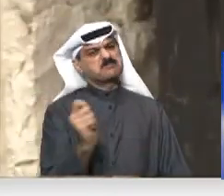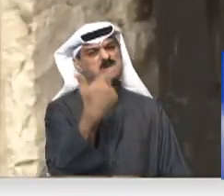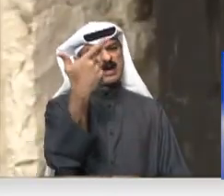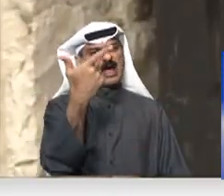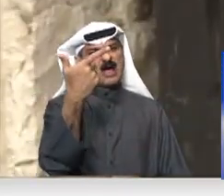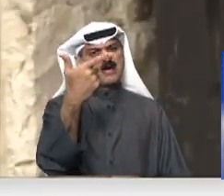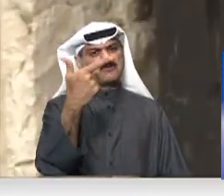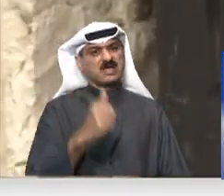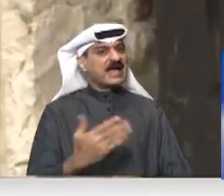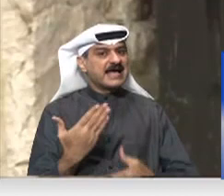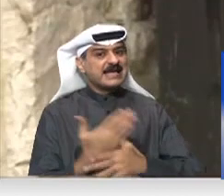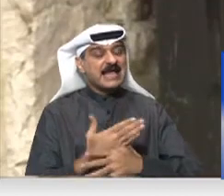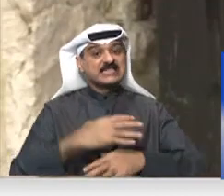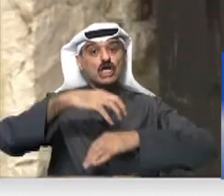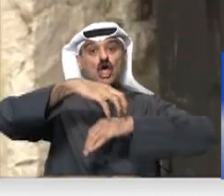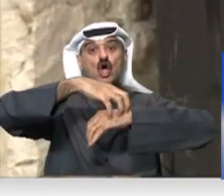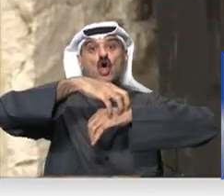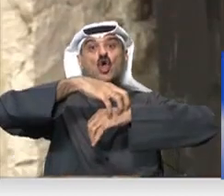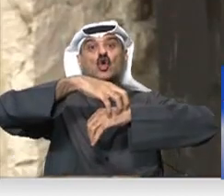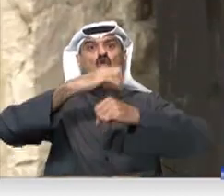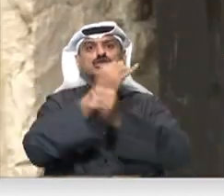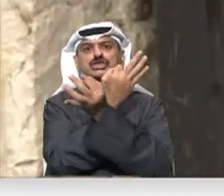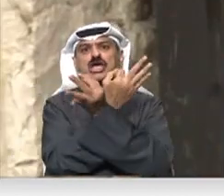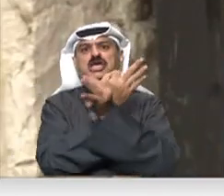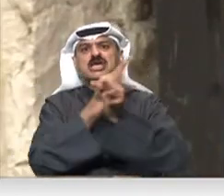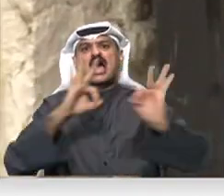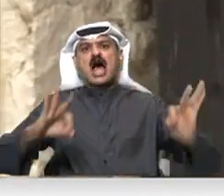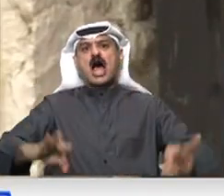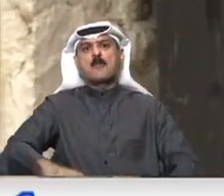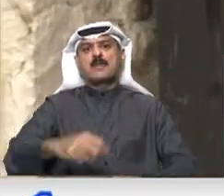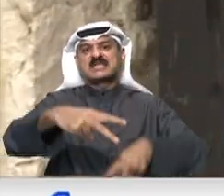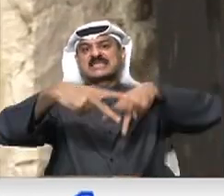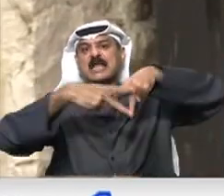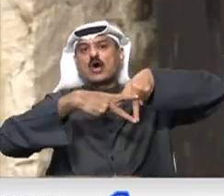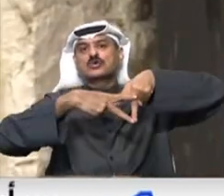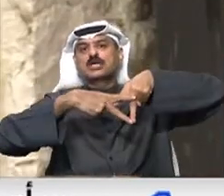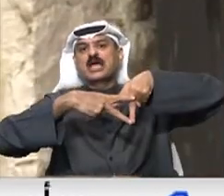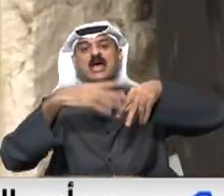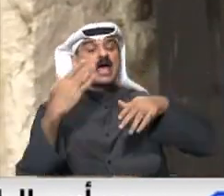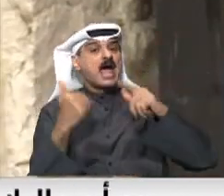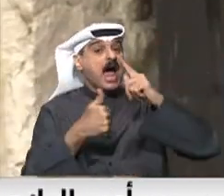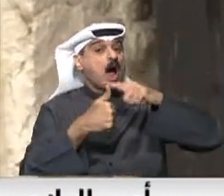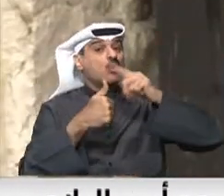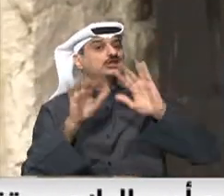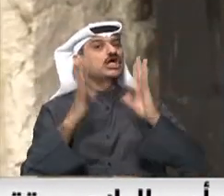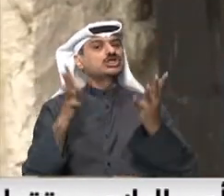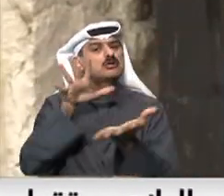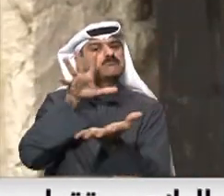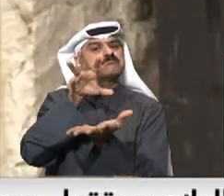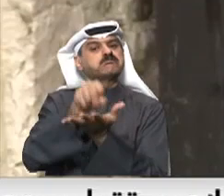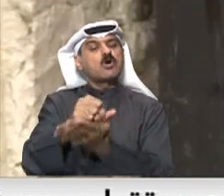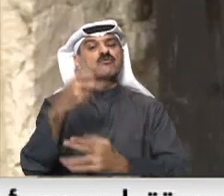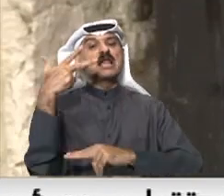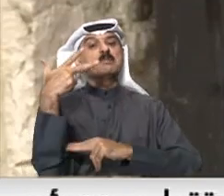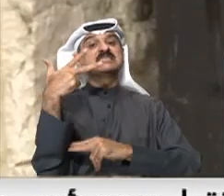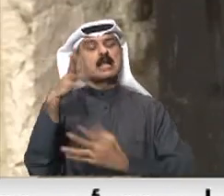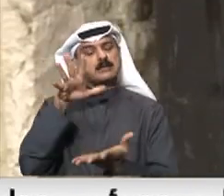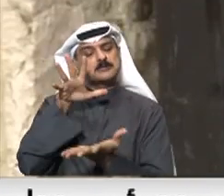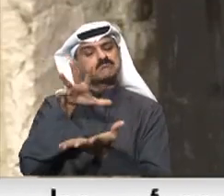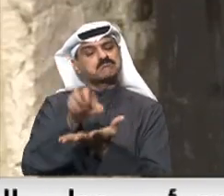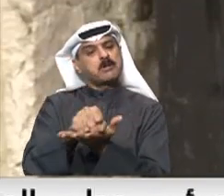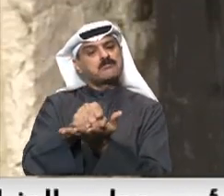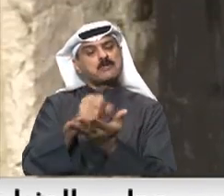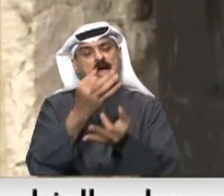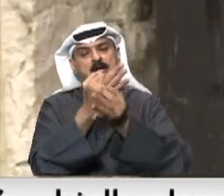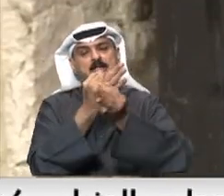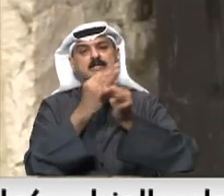يعني تهويد القدس كمقدمة للسيطرة على المسجد الأقصى. يعني ليست الموضوع موضوع تهويد المدينة، بل أنهم يريدون، يعني